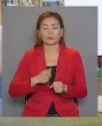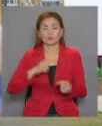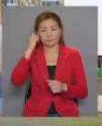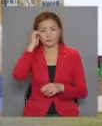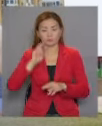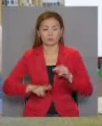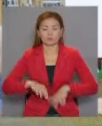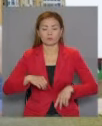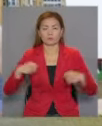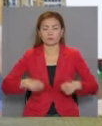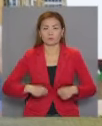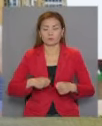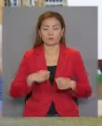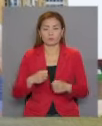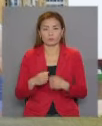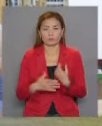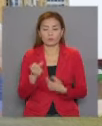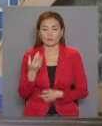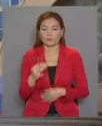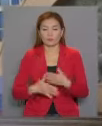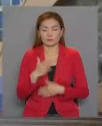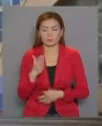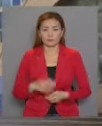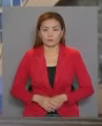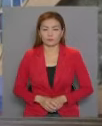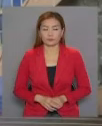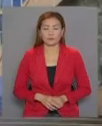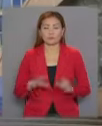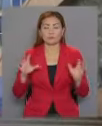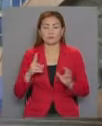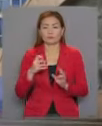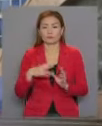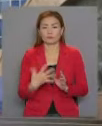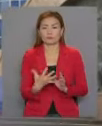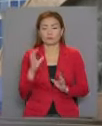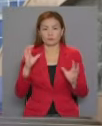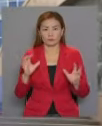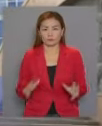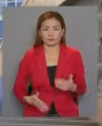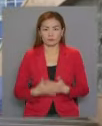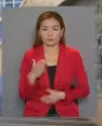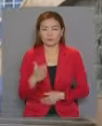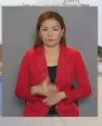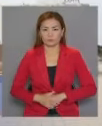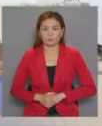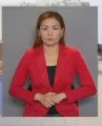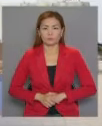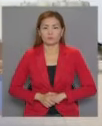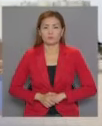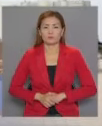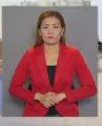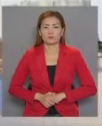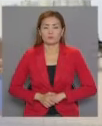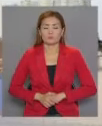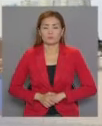ескерткіштер орнатылса, заң органдары арқылы әкімшілік құқық бұзушылық кодексінің 145 бабына сәйкес жауапкершілікке тартылатын болады.